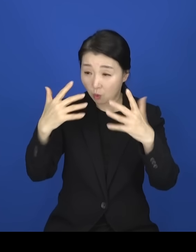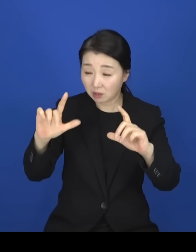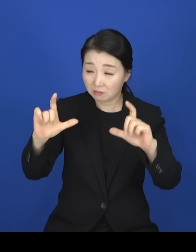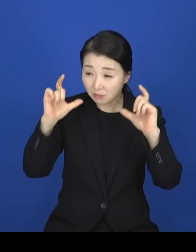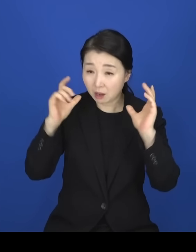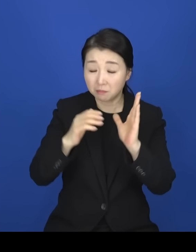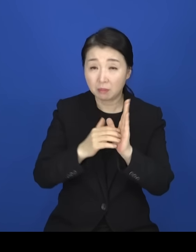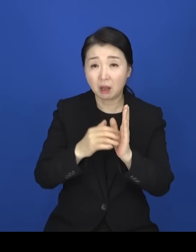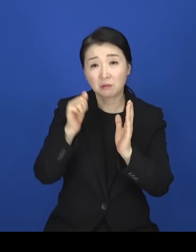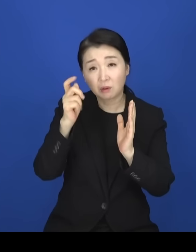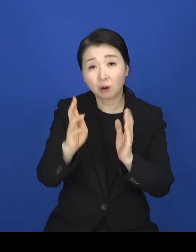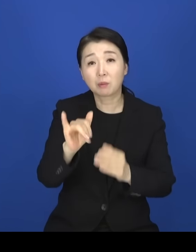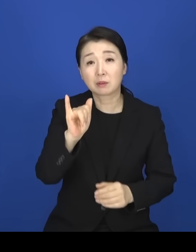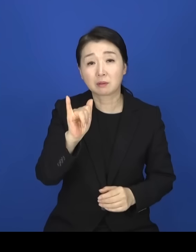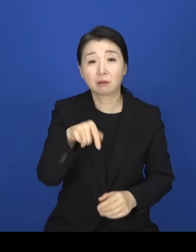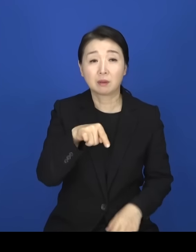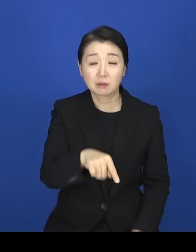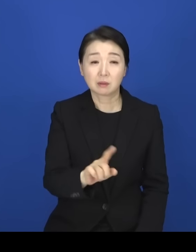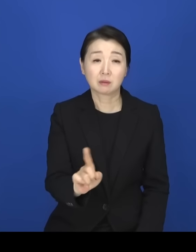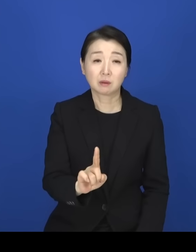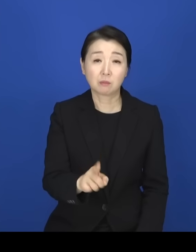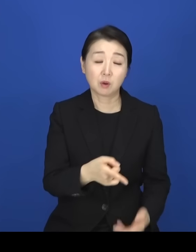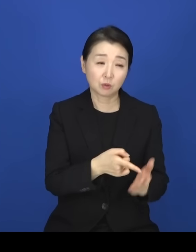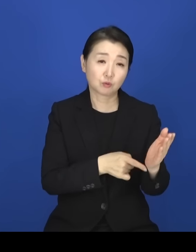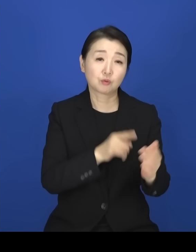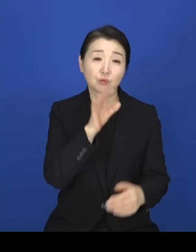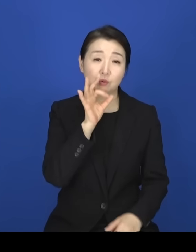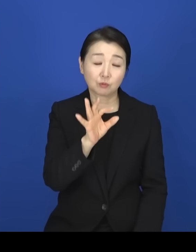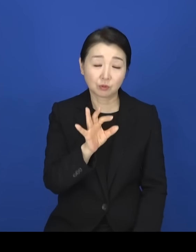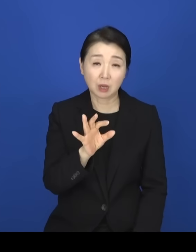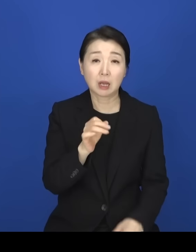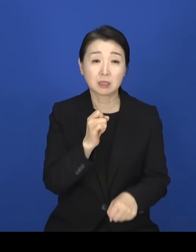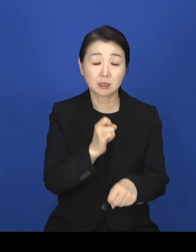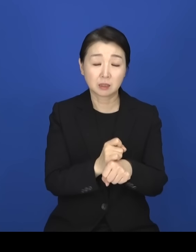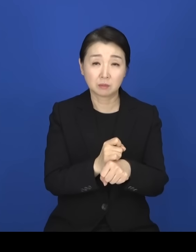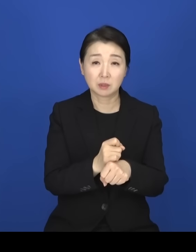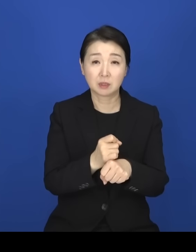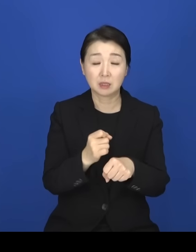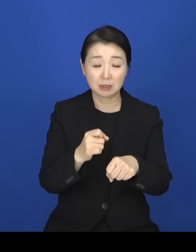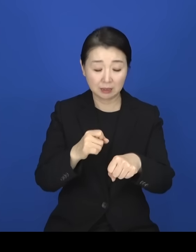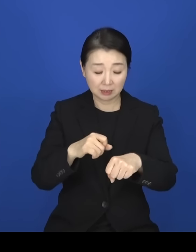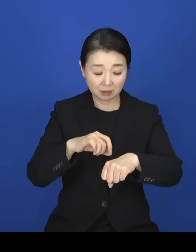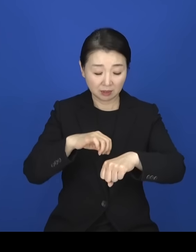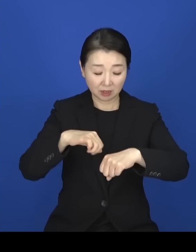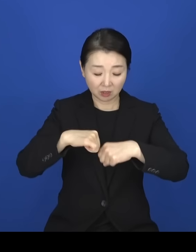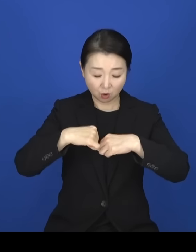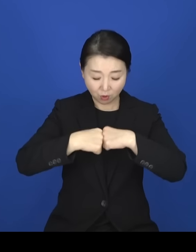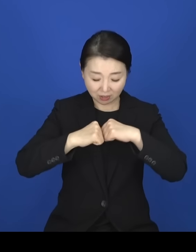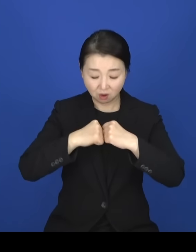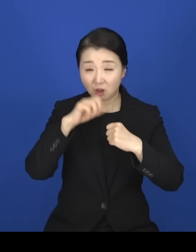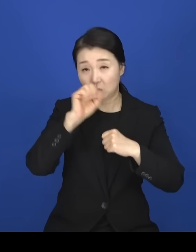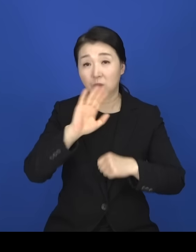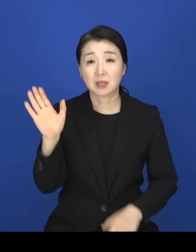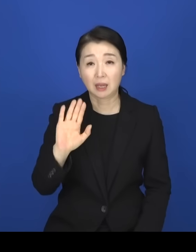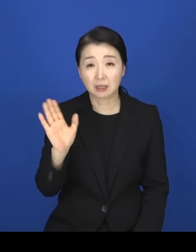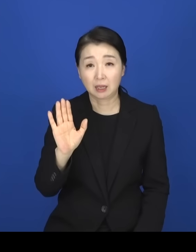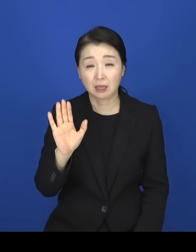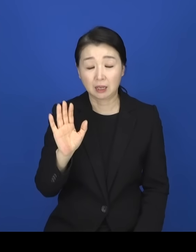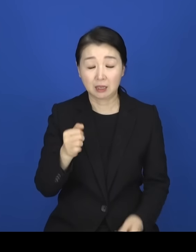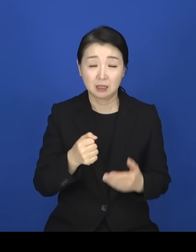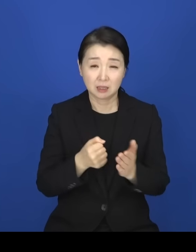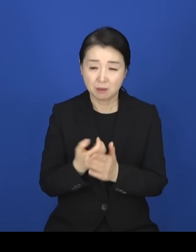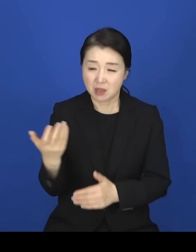갖고 여러 번 말씀하셨어요. 이거는 수술도 안 되고 많이 이미 인대랑 관절이랑 많이 안 좋아져 있는 상황이기 때문에 결국에는